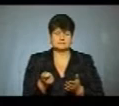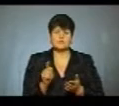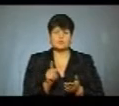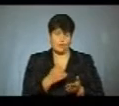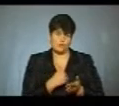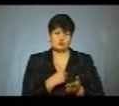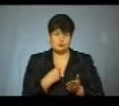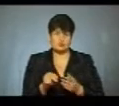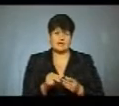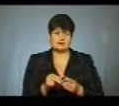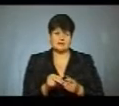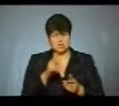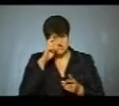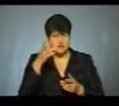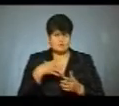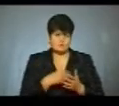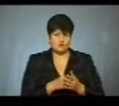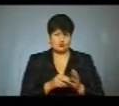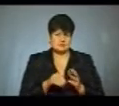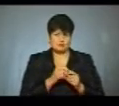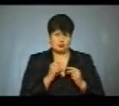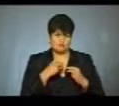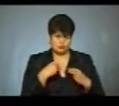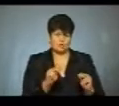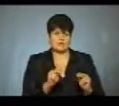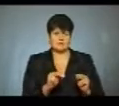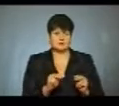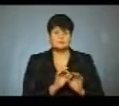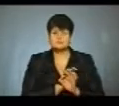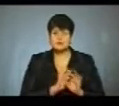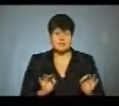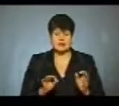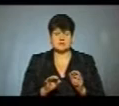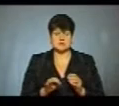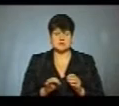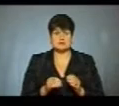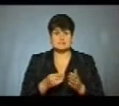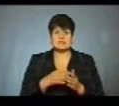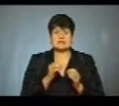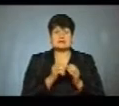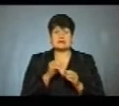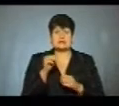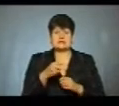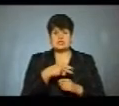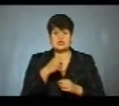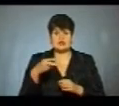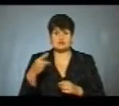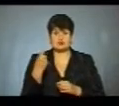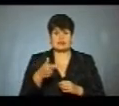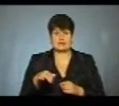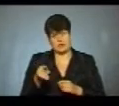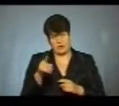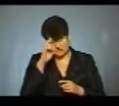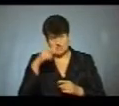я хочу продати державі свою землю. От по такій от чудовій ціні, яка скоро буде. 10 тисяч євро за гектар. І нехай